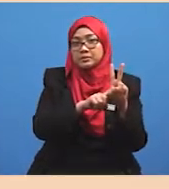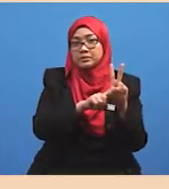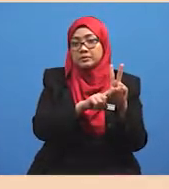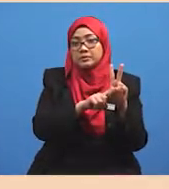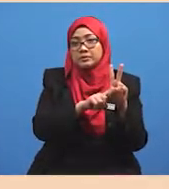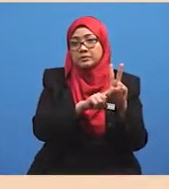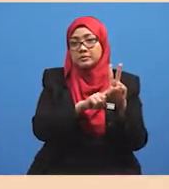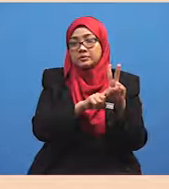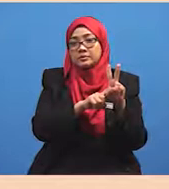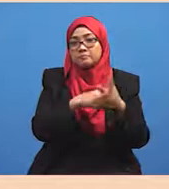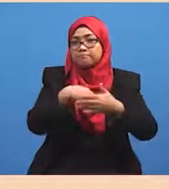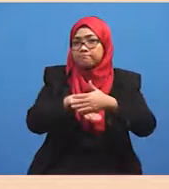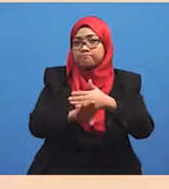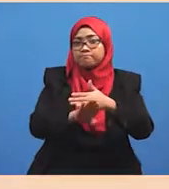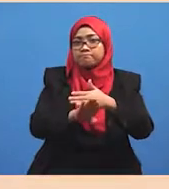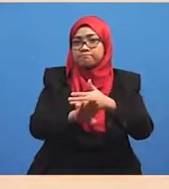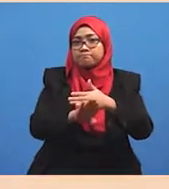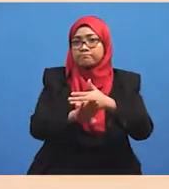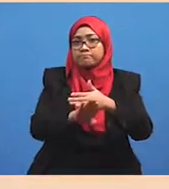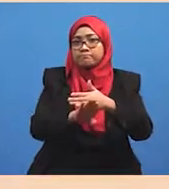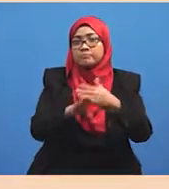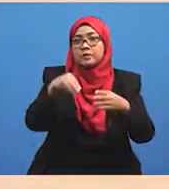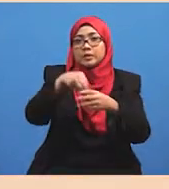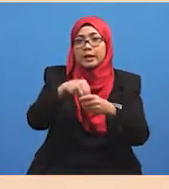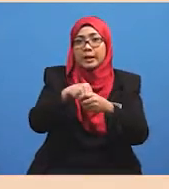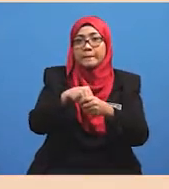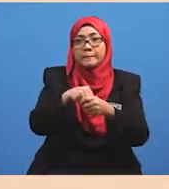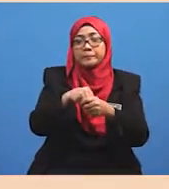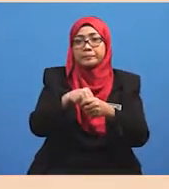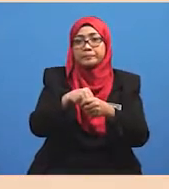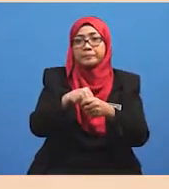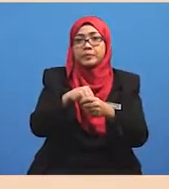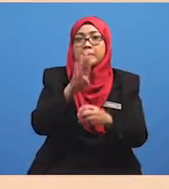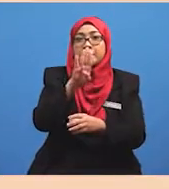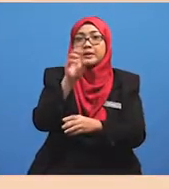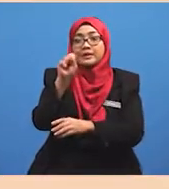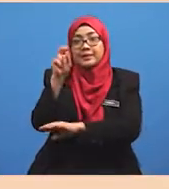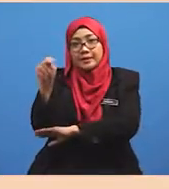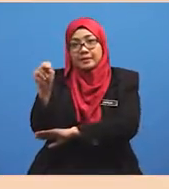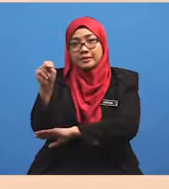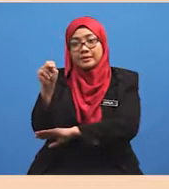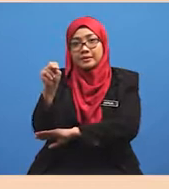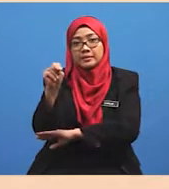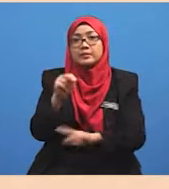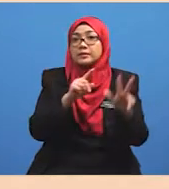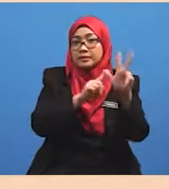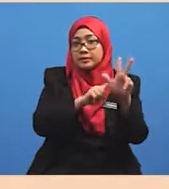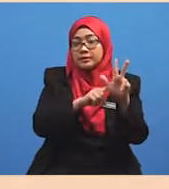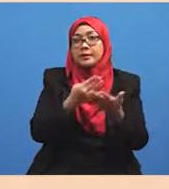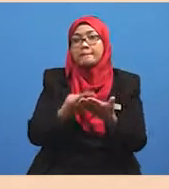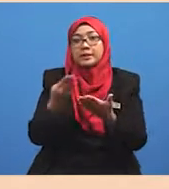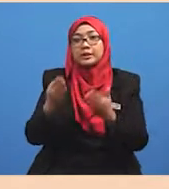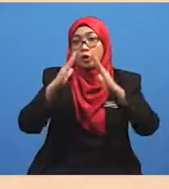pelapor dalam Yuni Hai ketiga membeli rumah baru